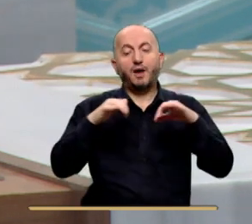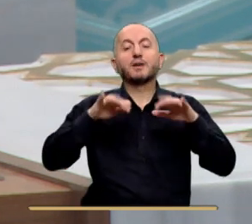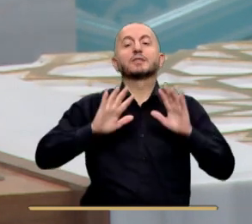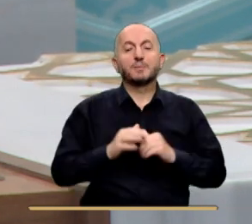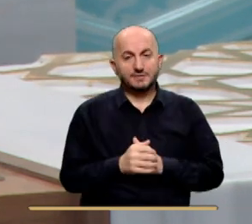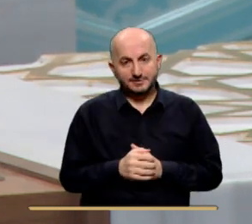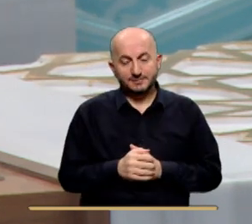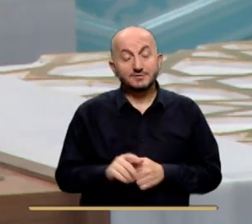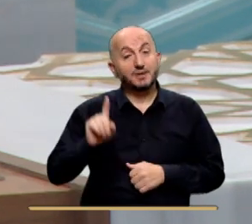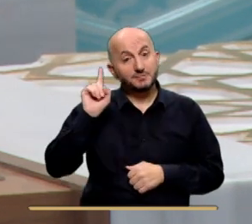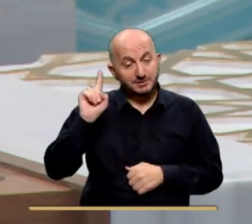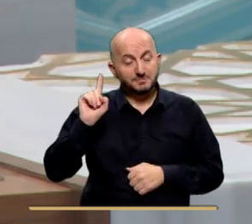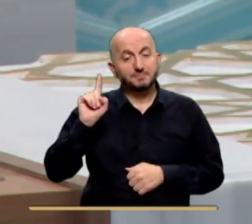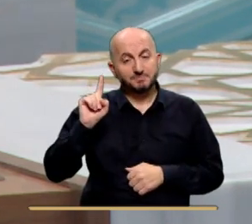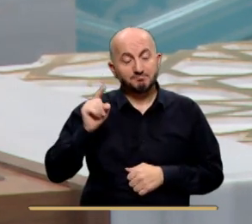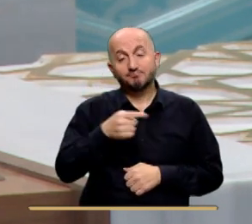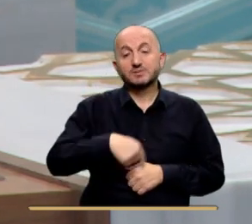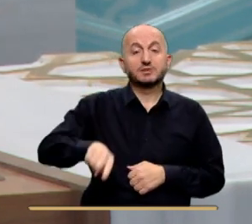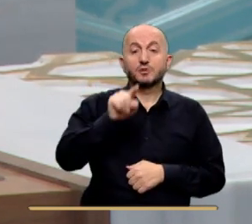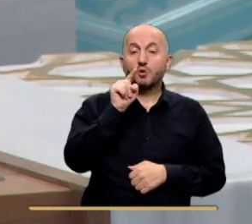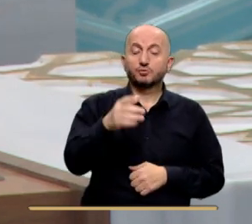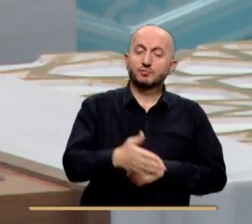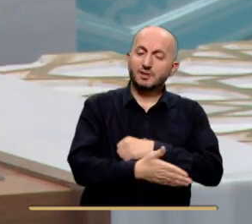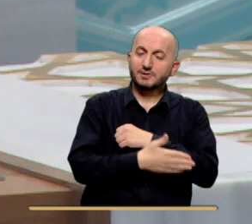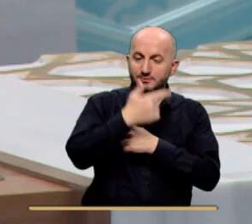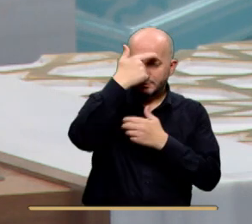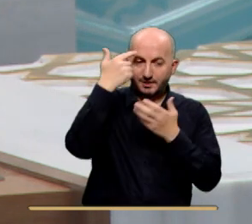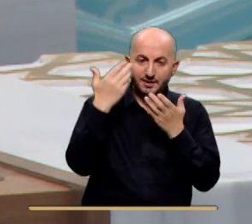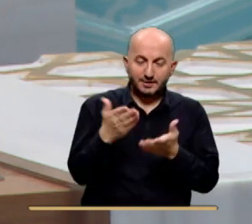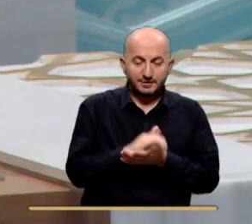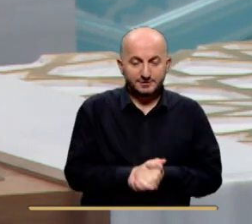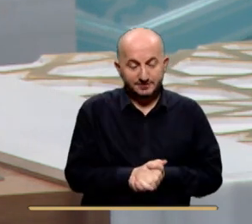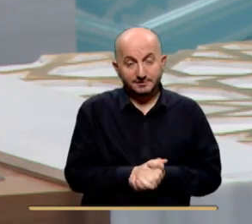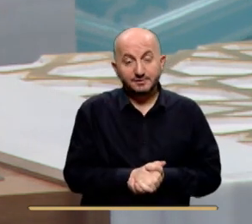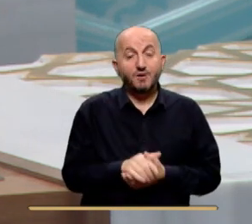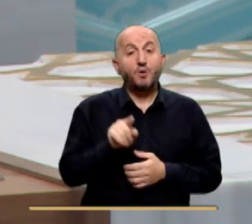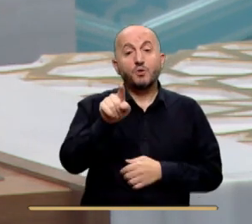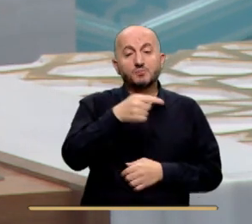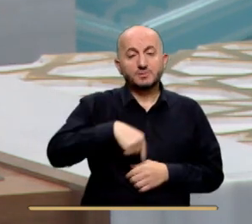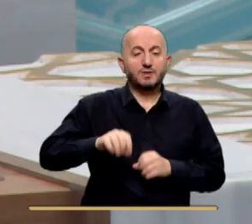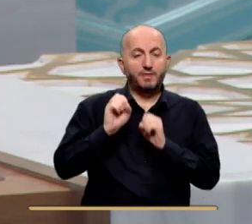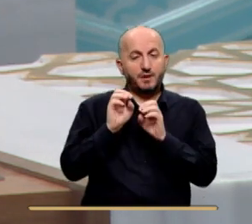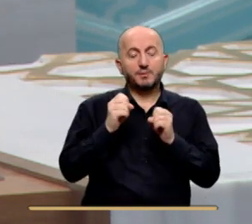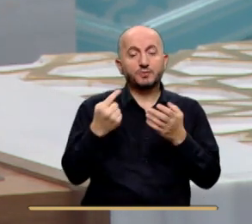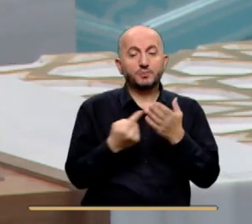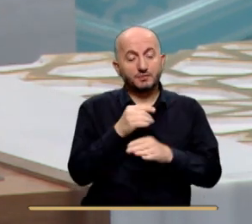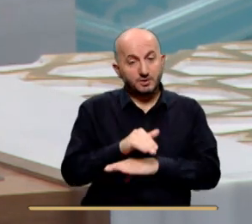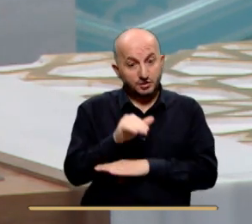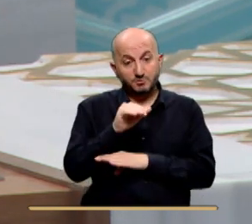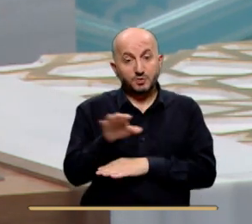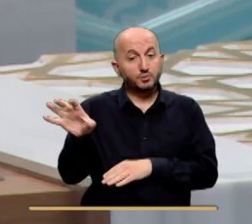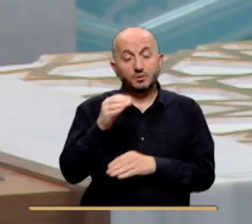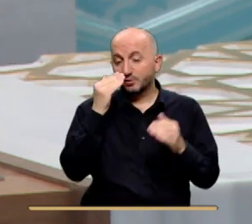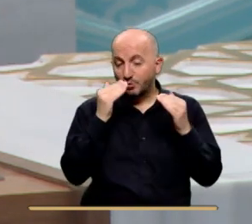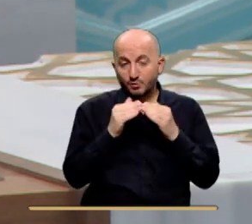ayırmasın. Rabbim bizi onun şefaatine nail eylesin. Onun bize tebliğ ettiği Kur'an'ı yaşamayı, sünnete